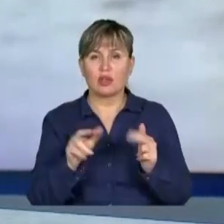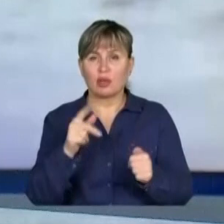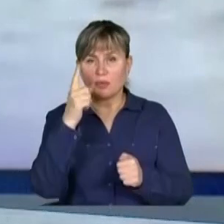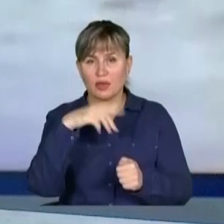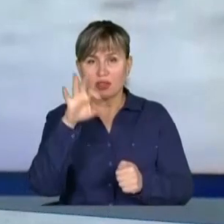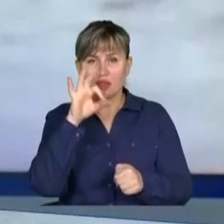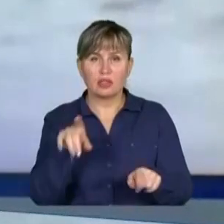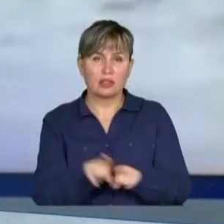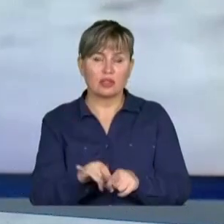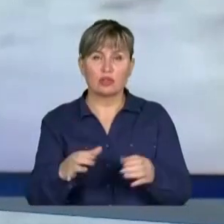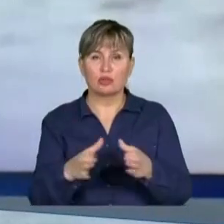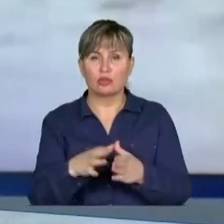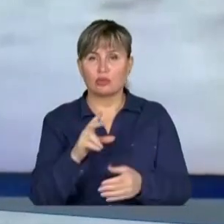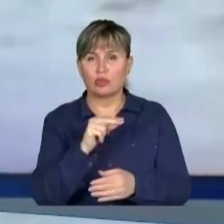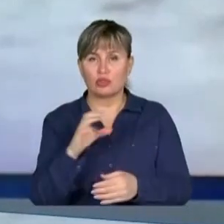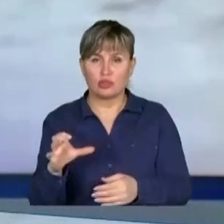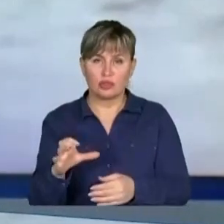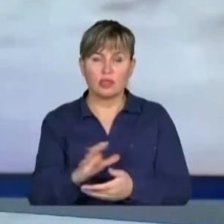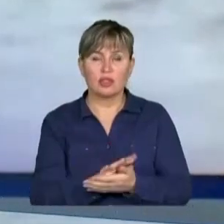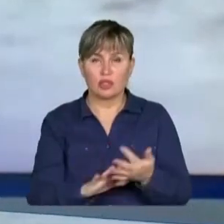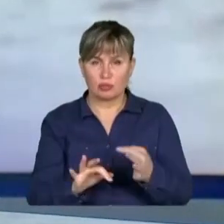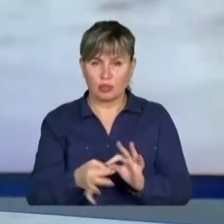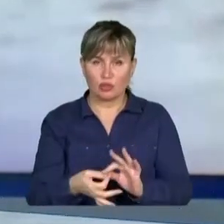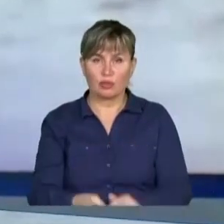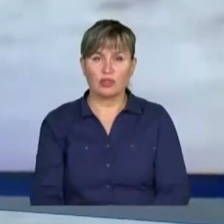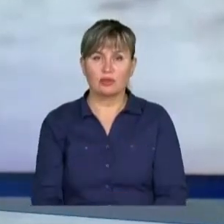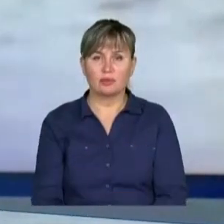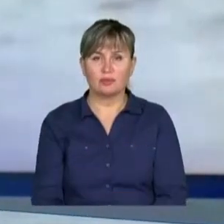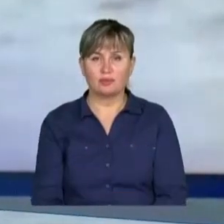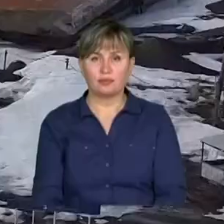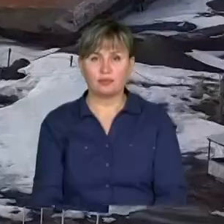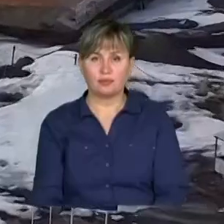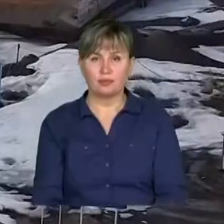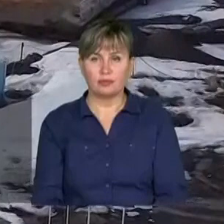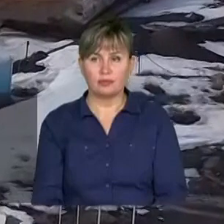полицейские, так и служба ЧС. Руслан Мухамедьяров продолжит тему.